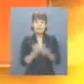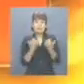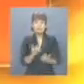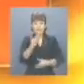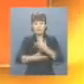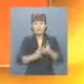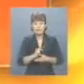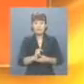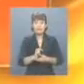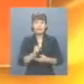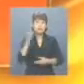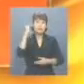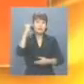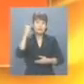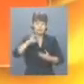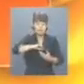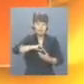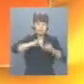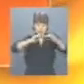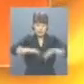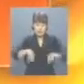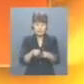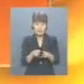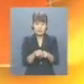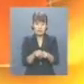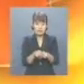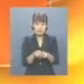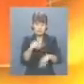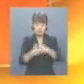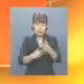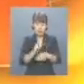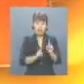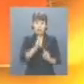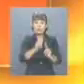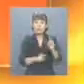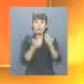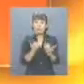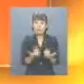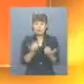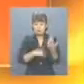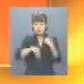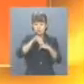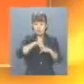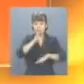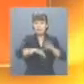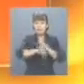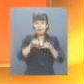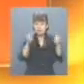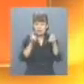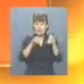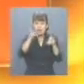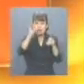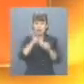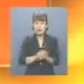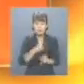านพอสมควรเลยทีเดียววันนี้ตลาดหุ้นในบ้านเรานะคะปรับตัวบวกขึ้นมาได้ค่ะเกือบ8 จุดบวกขึ้นไป